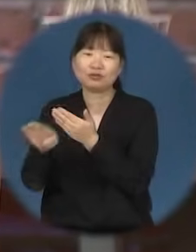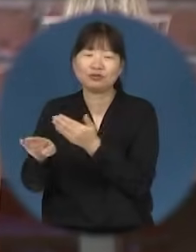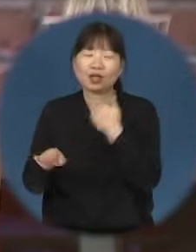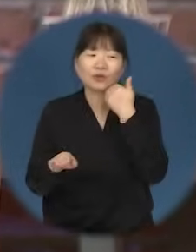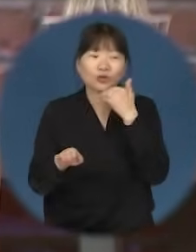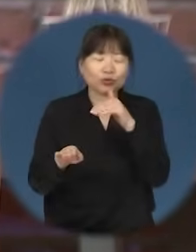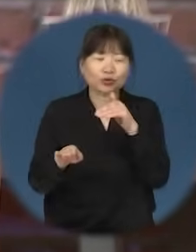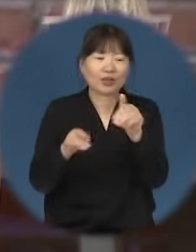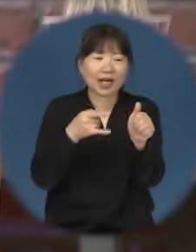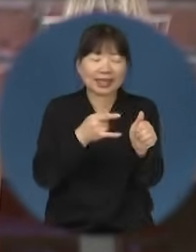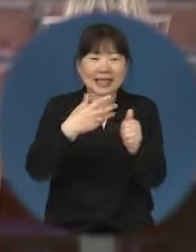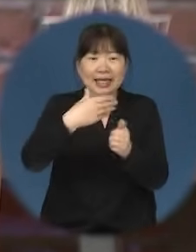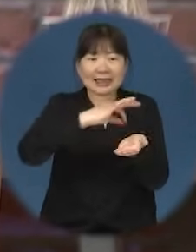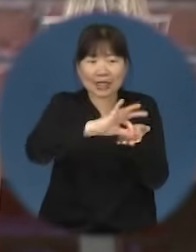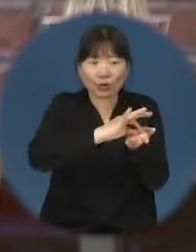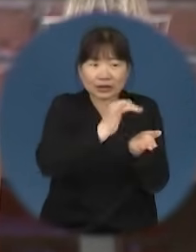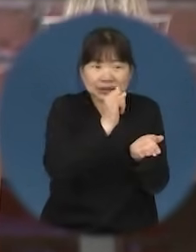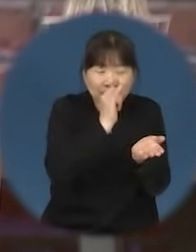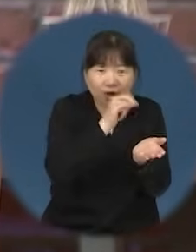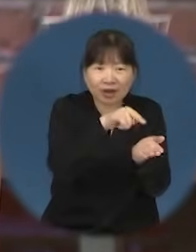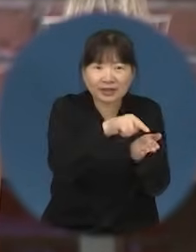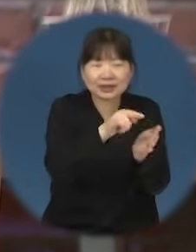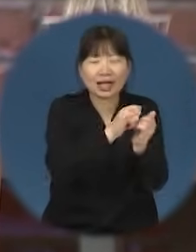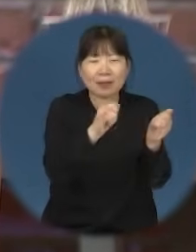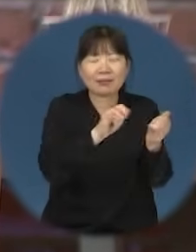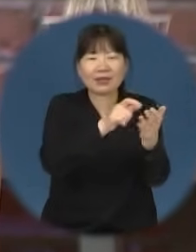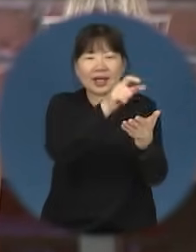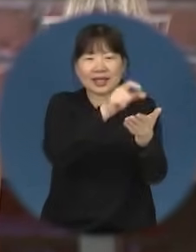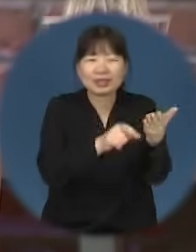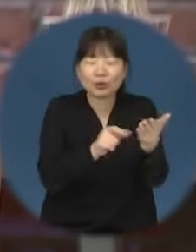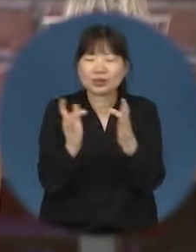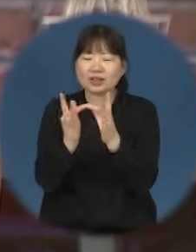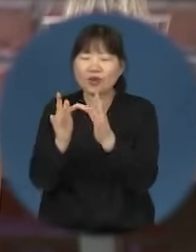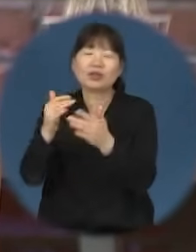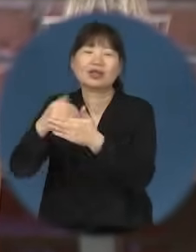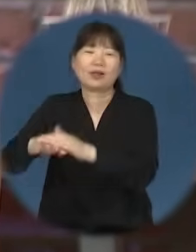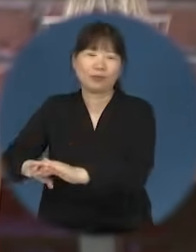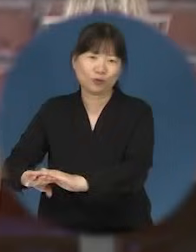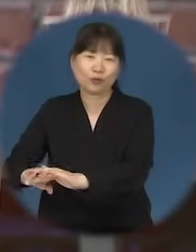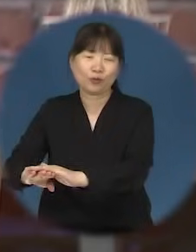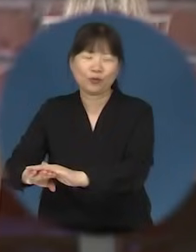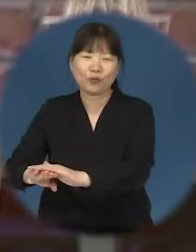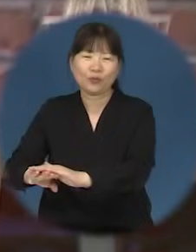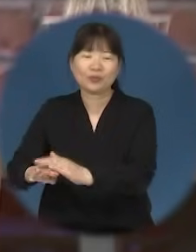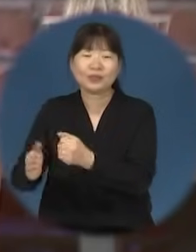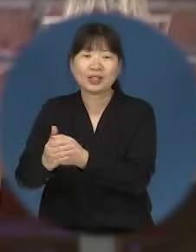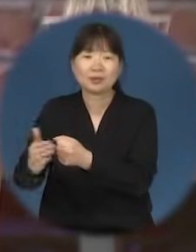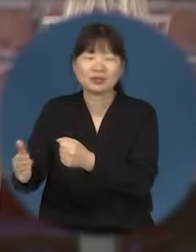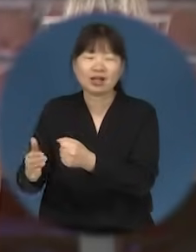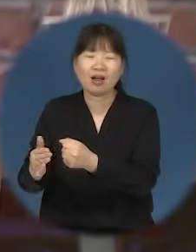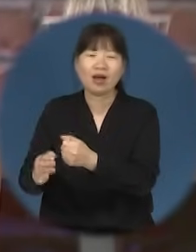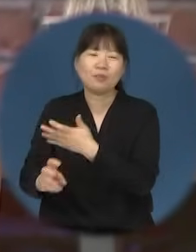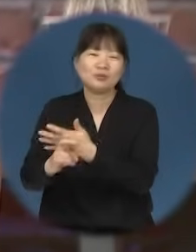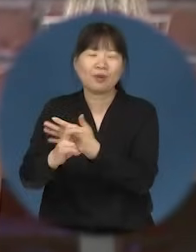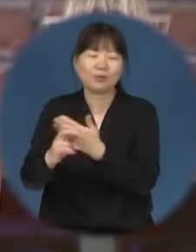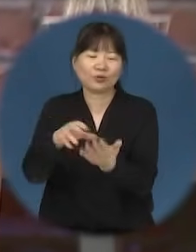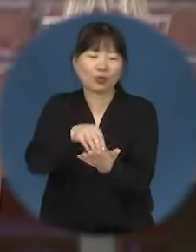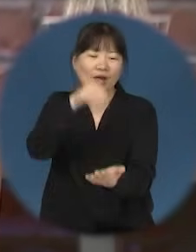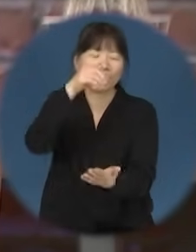누구한테 쓰면 그 쓴 사람에 대한 기록을 다 인터넷 남겨가지고 누구도 위변조하지